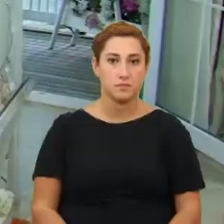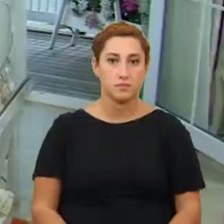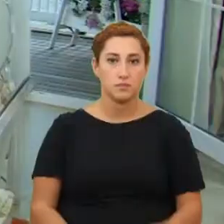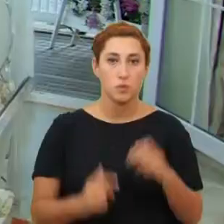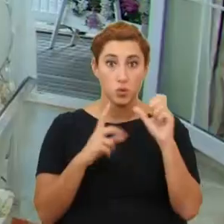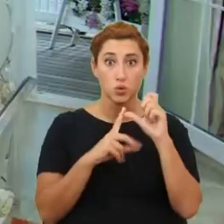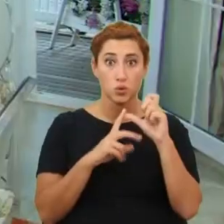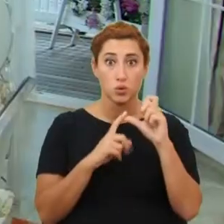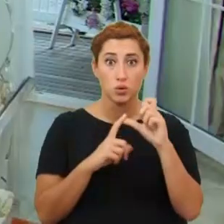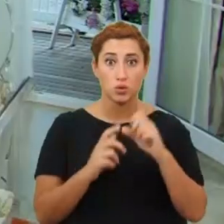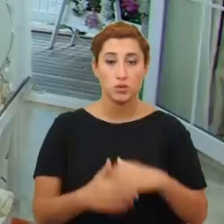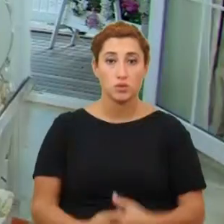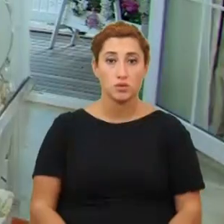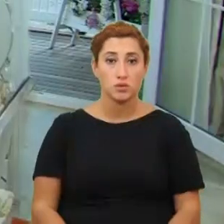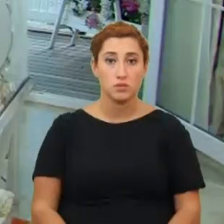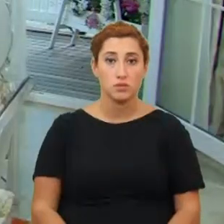Şükrü.